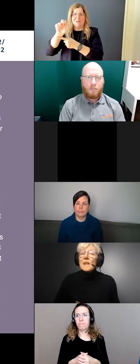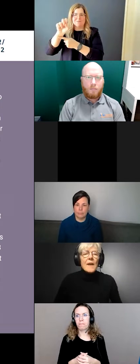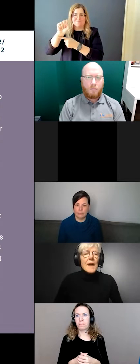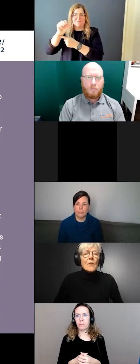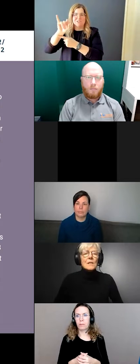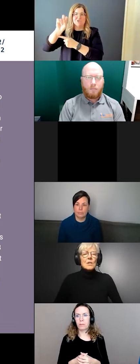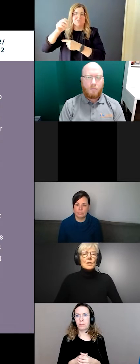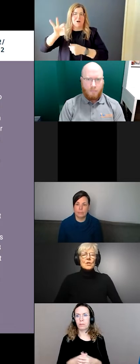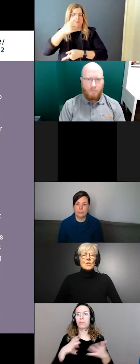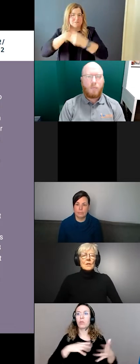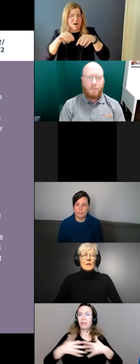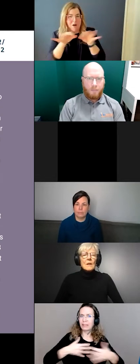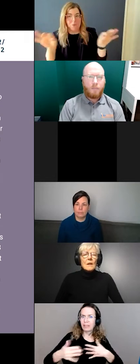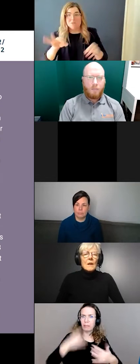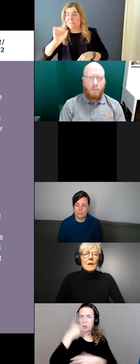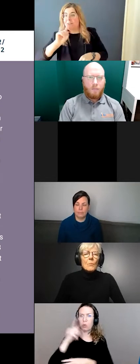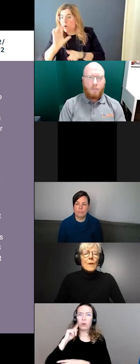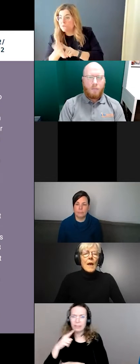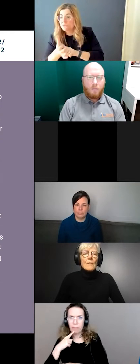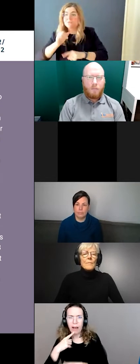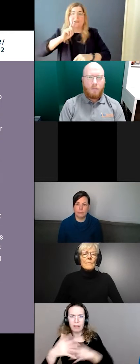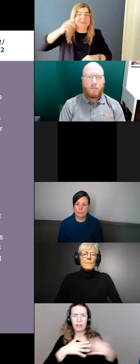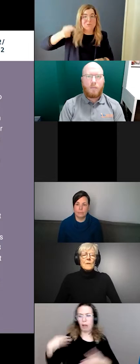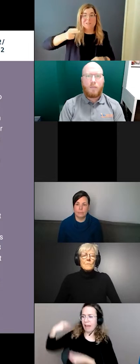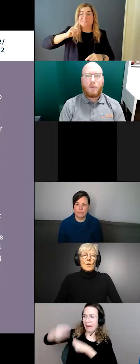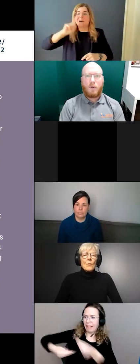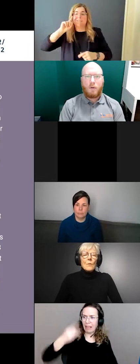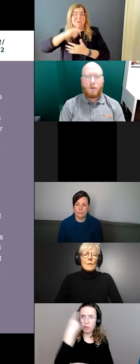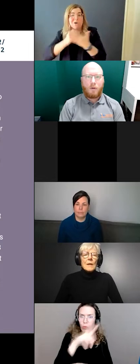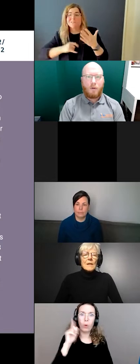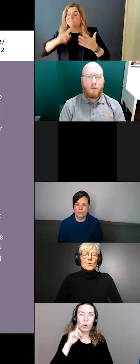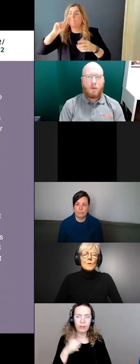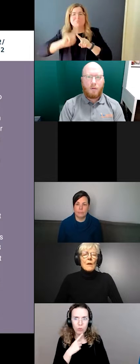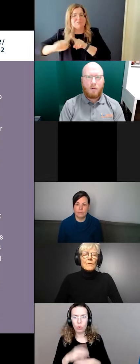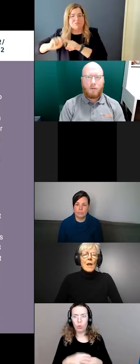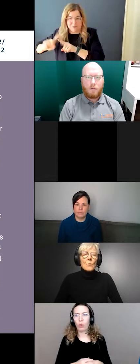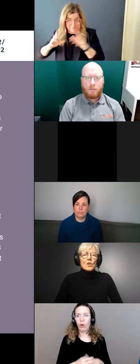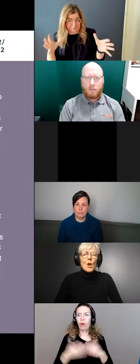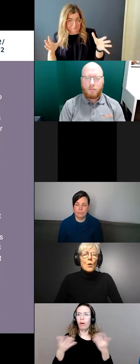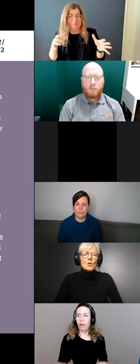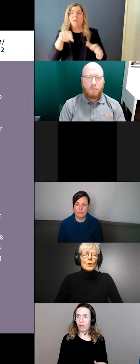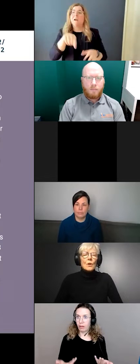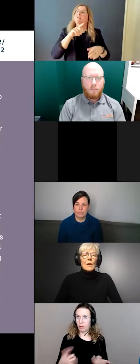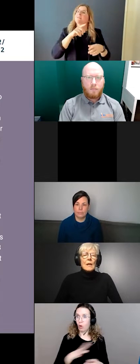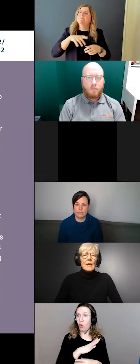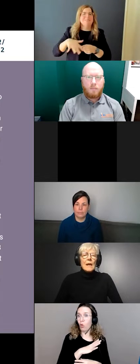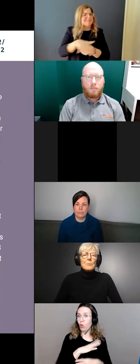c'est des piliers pour des sourds. On avait des espaces pour les sourds, on avait un héritage pour les sourds.